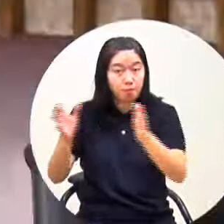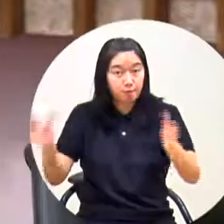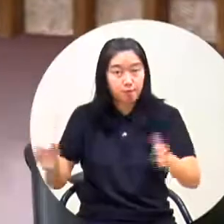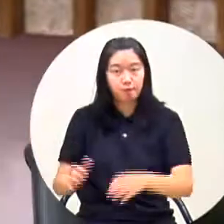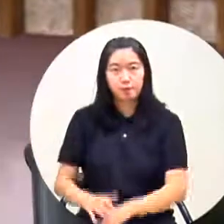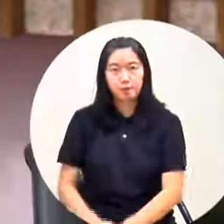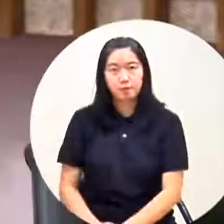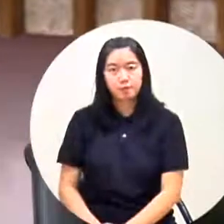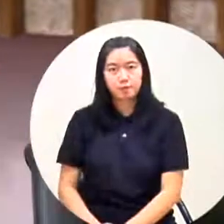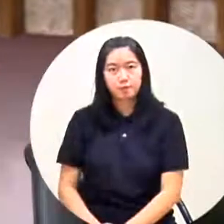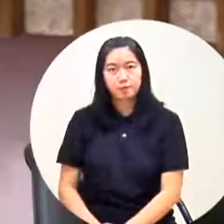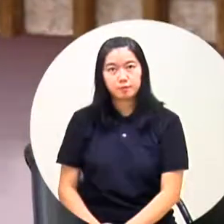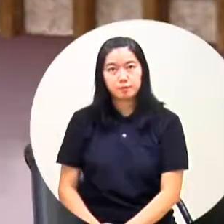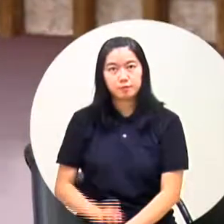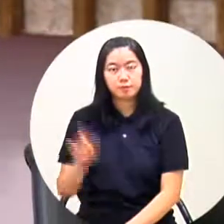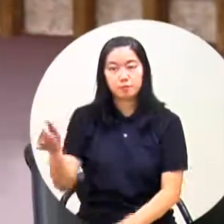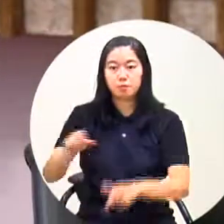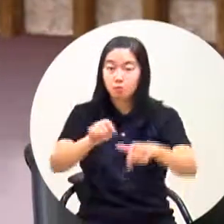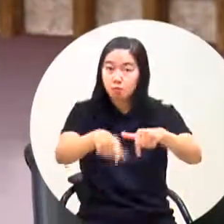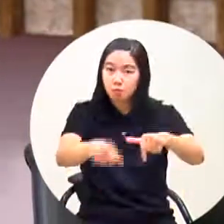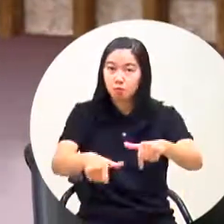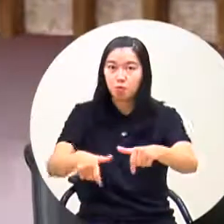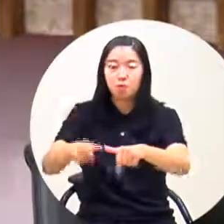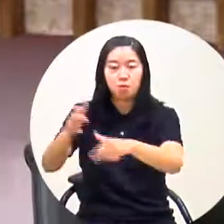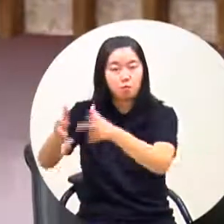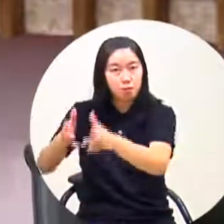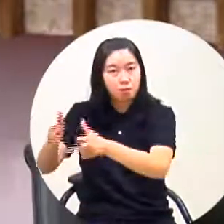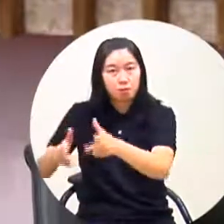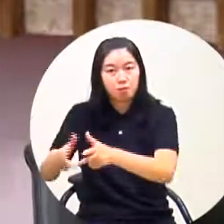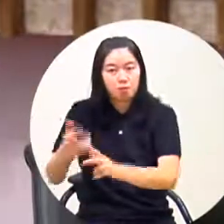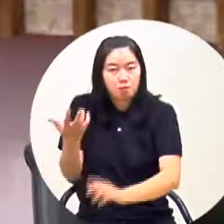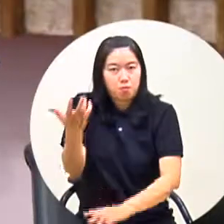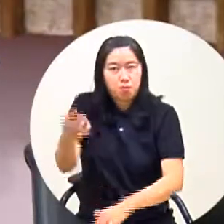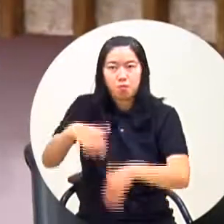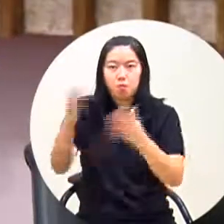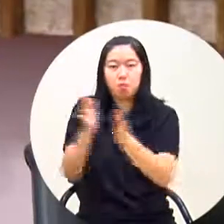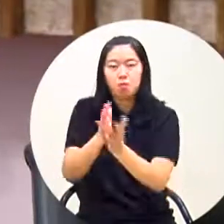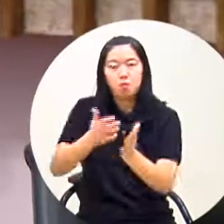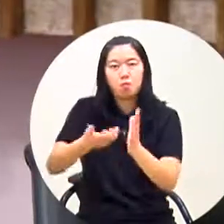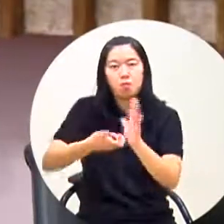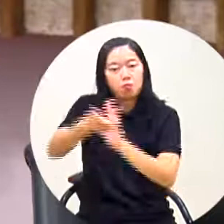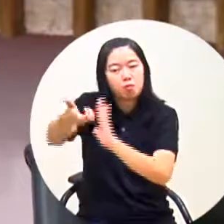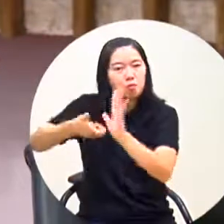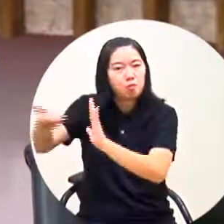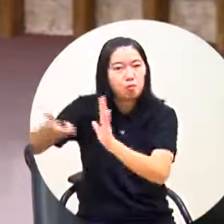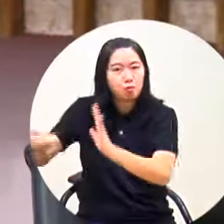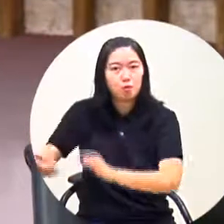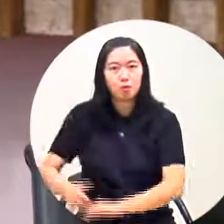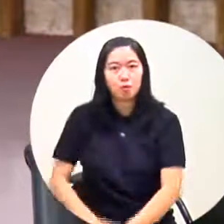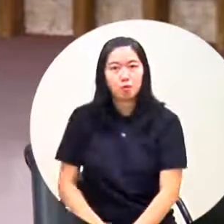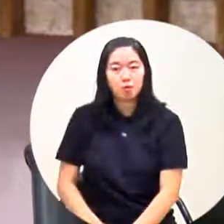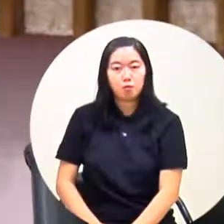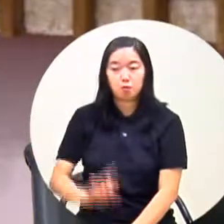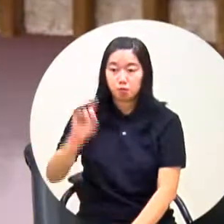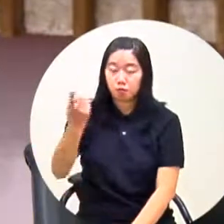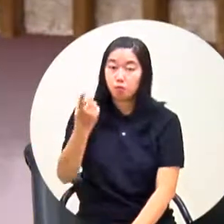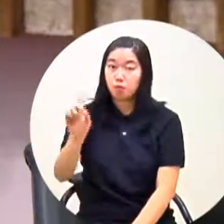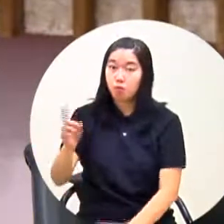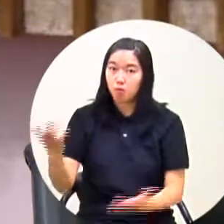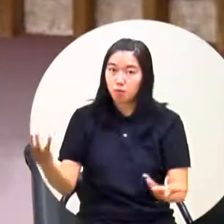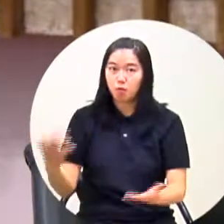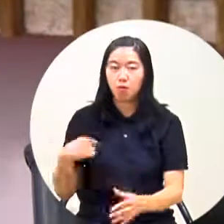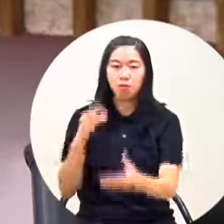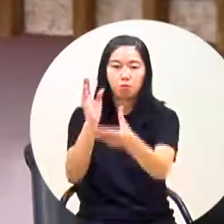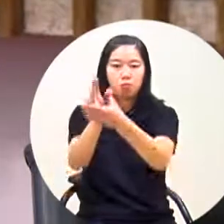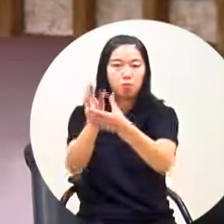个企业界呢，大部分吼拢外流啦吼。外流的原因呢？最重要的就是安尼投资环境